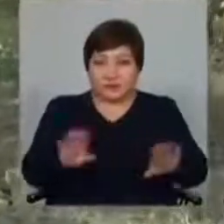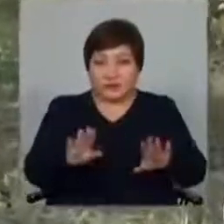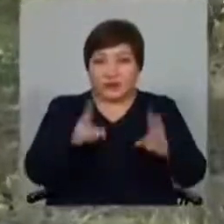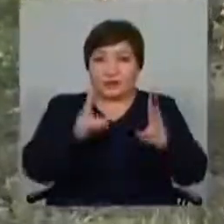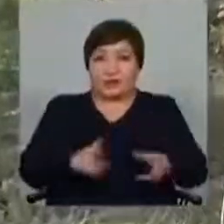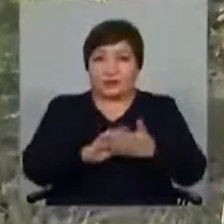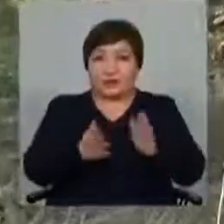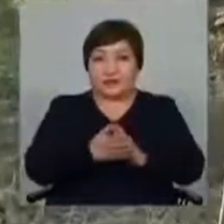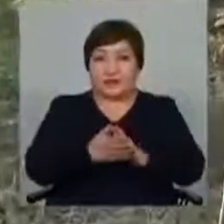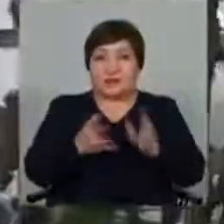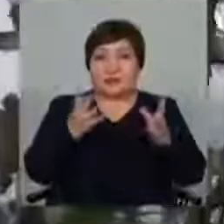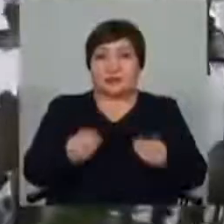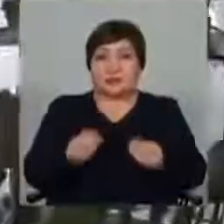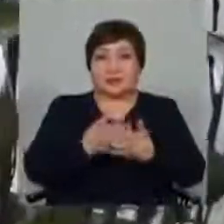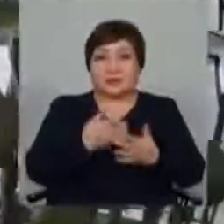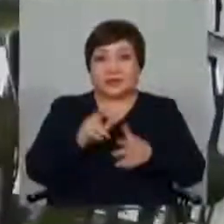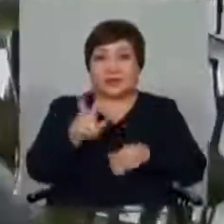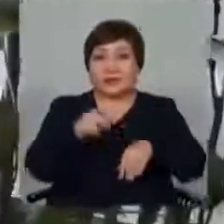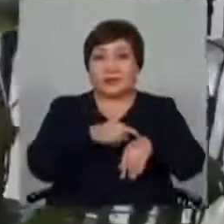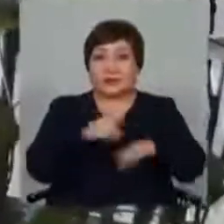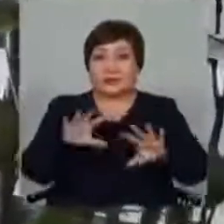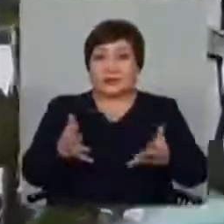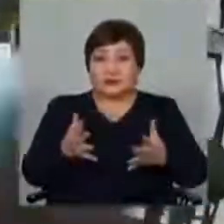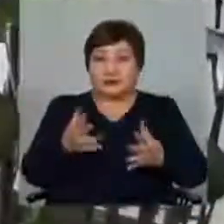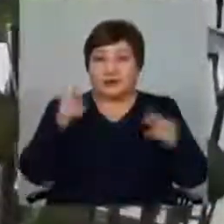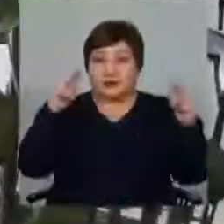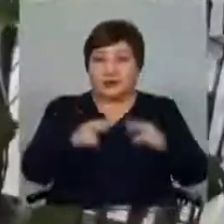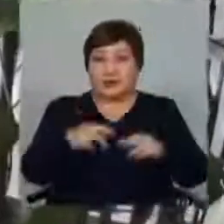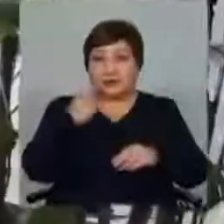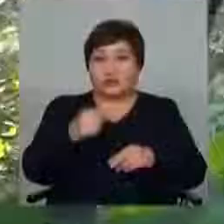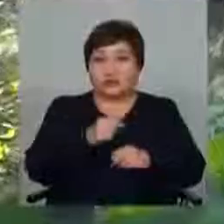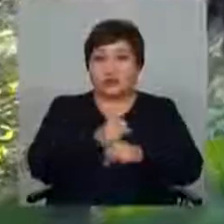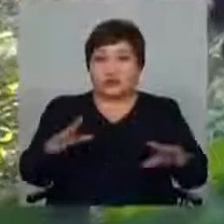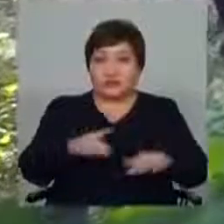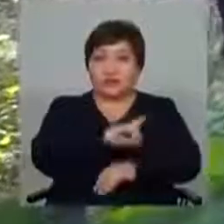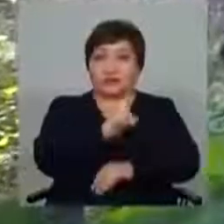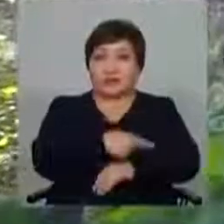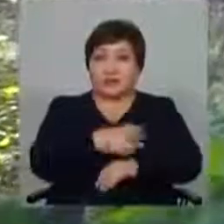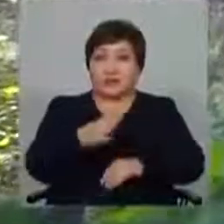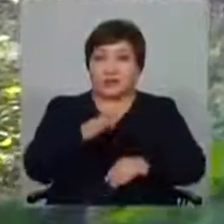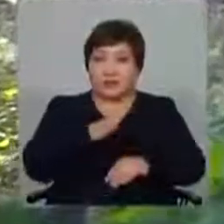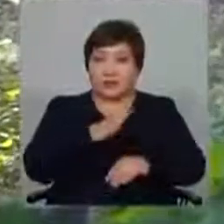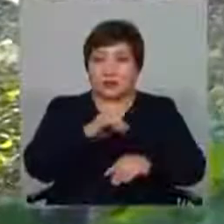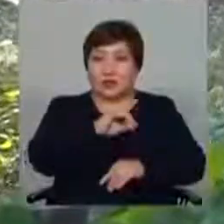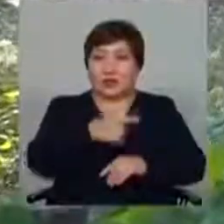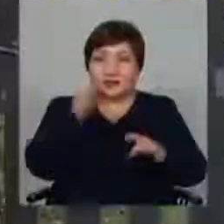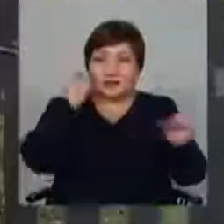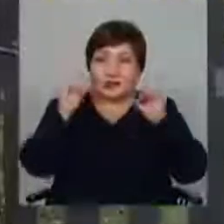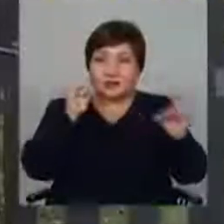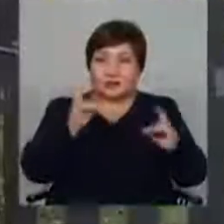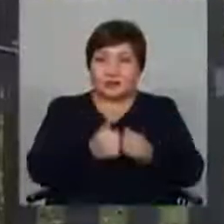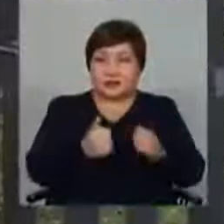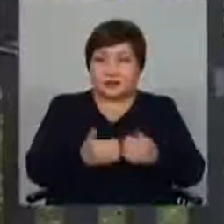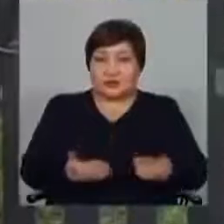сағат 3-тер шамасында болды. Куәгерлердің айтуынша жарылыстың жойқын болған сондай, қатты дыбыстан сол маңдағы тұрғындардың барлығы үй